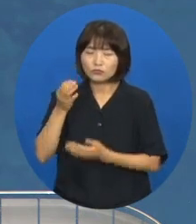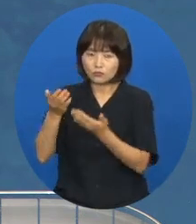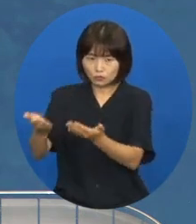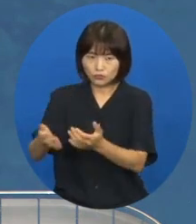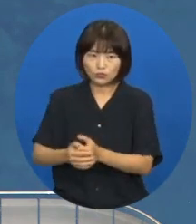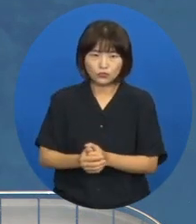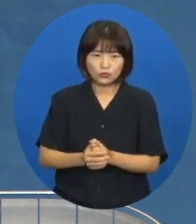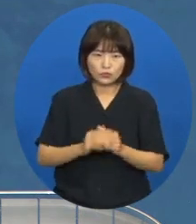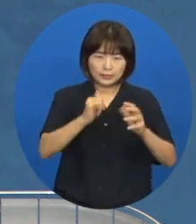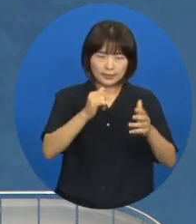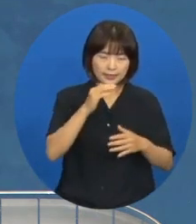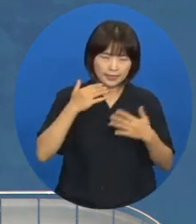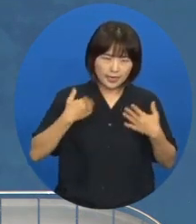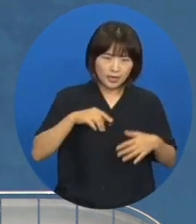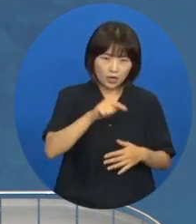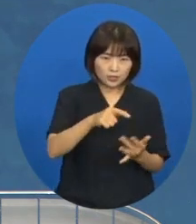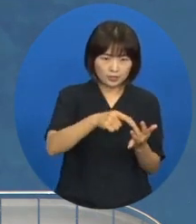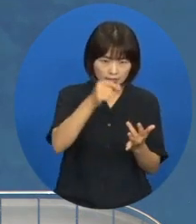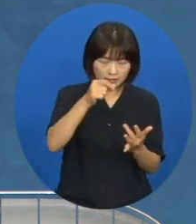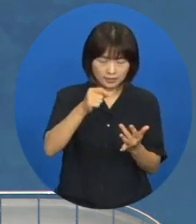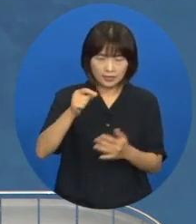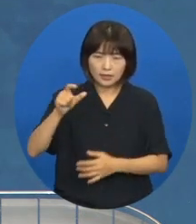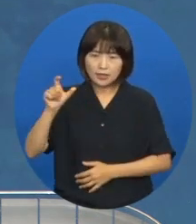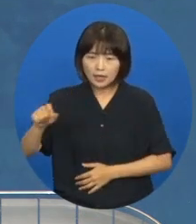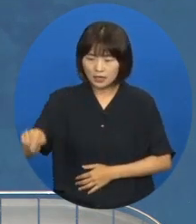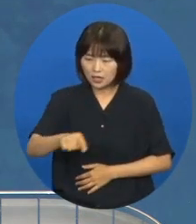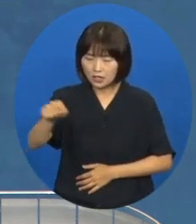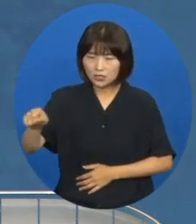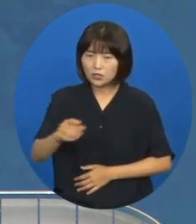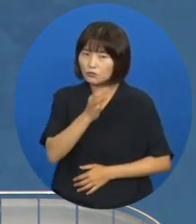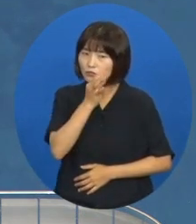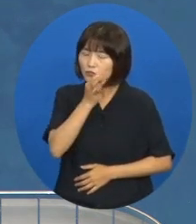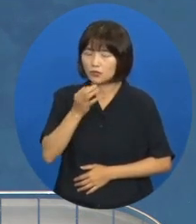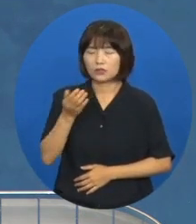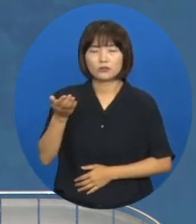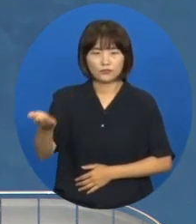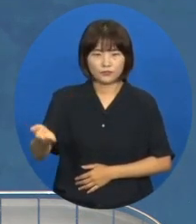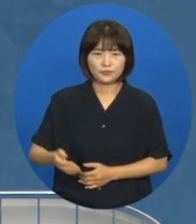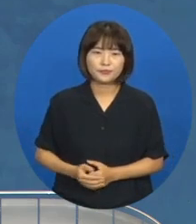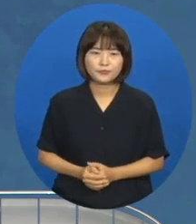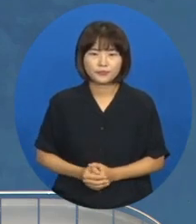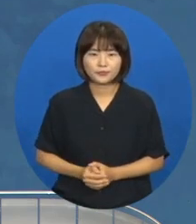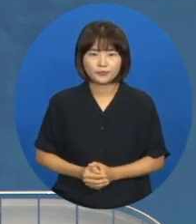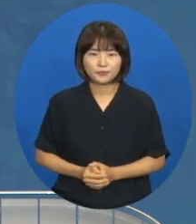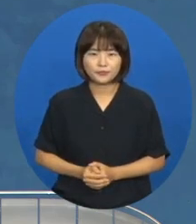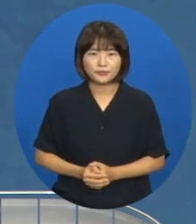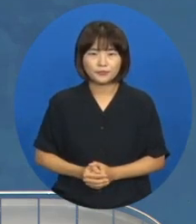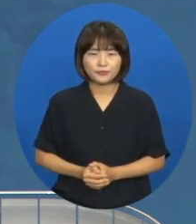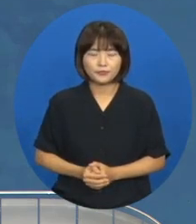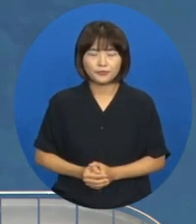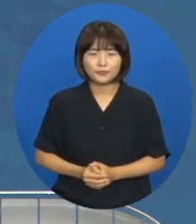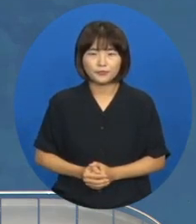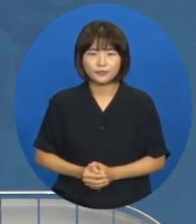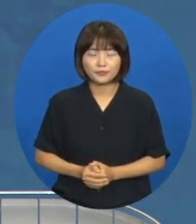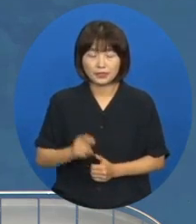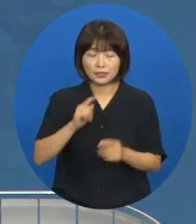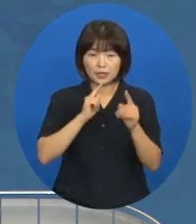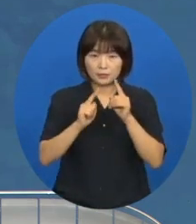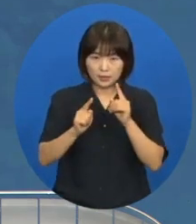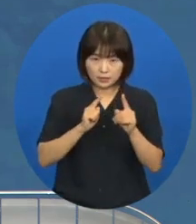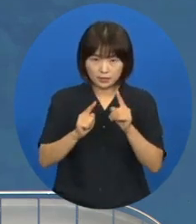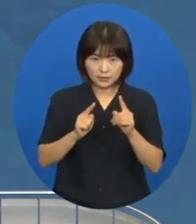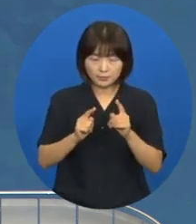하시고 세상에 약한 것들을 택하사 강한 것들을 부끄럽게 하려 하시며, 저는 이